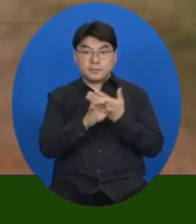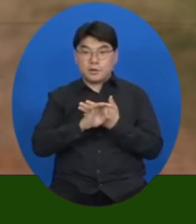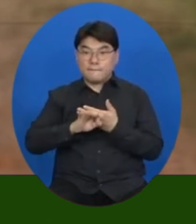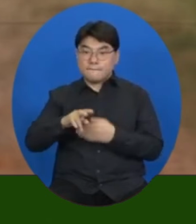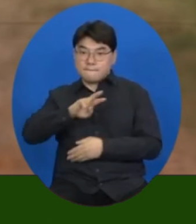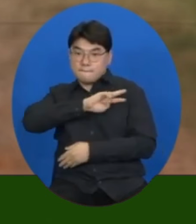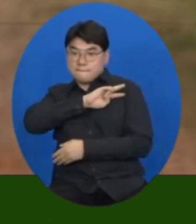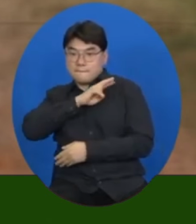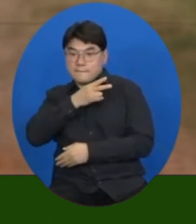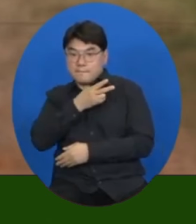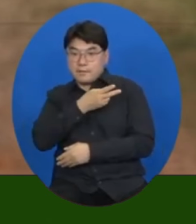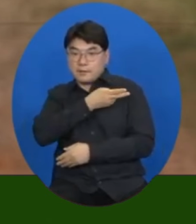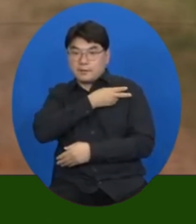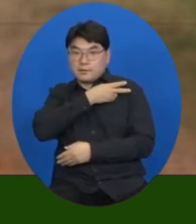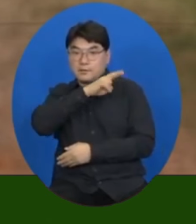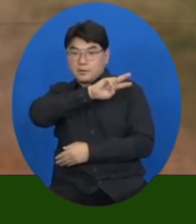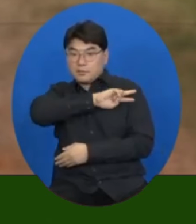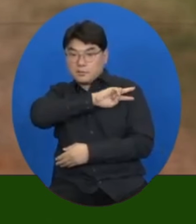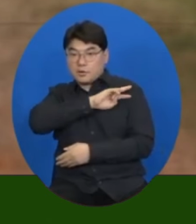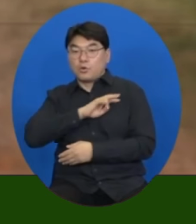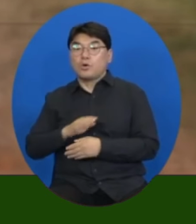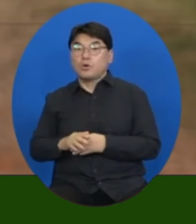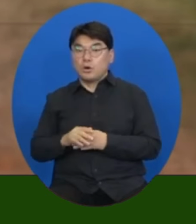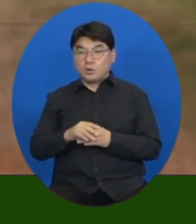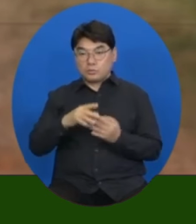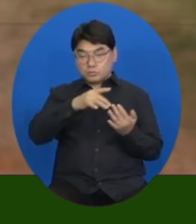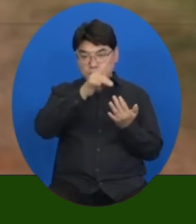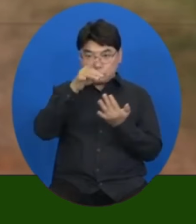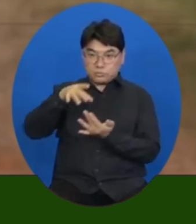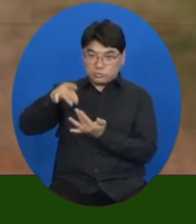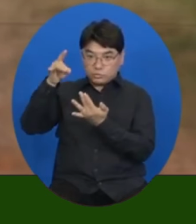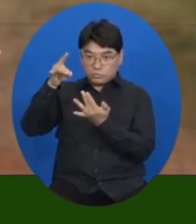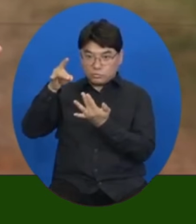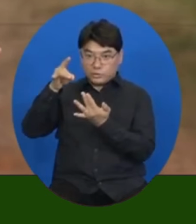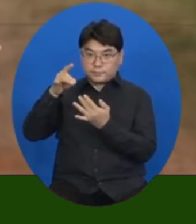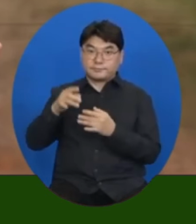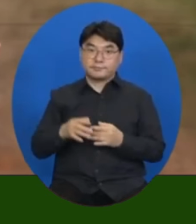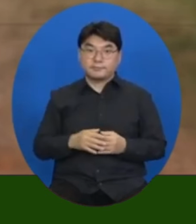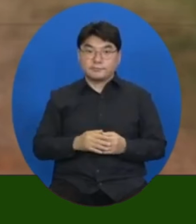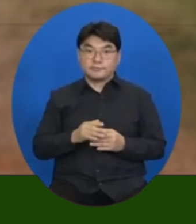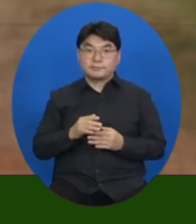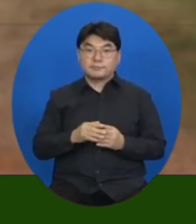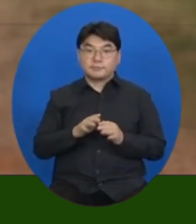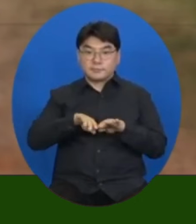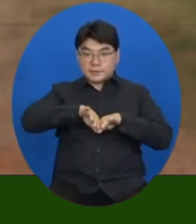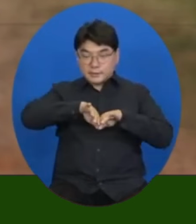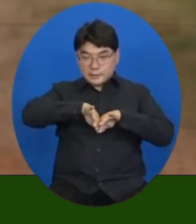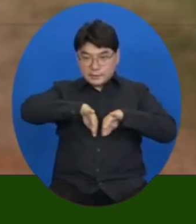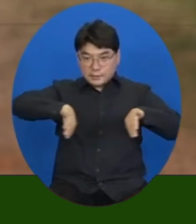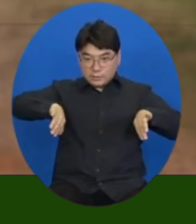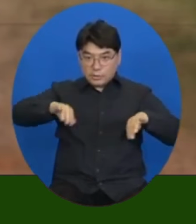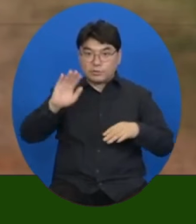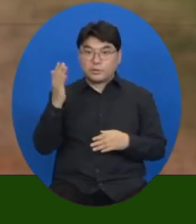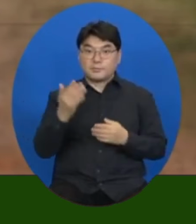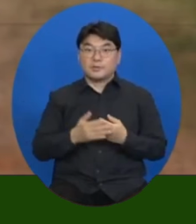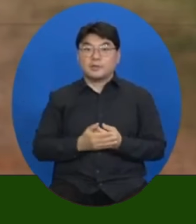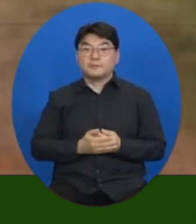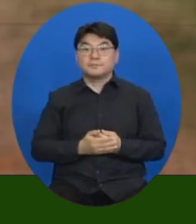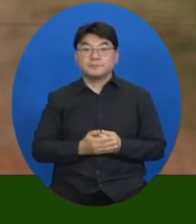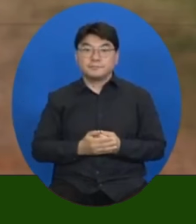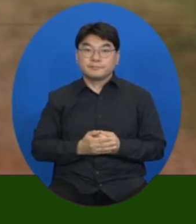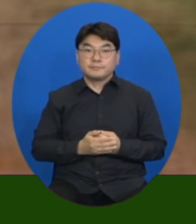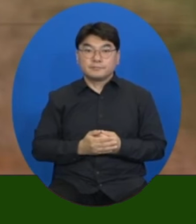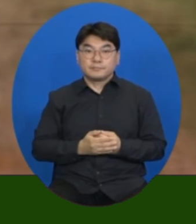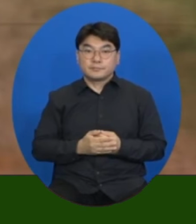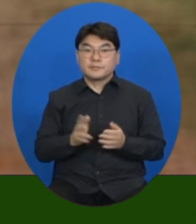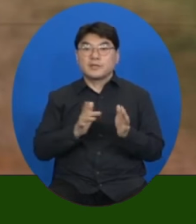정상적인 반응입니다 이게 정상인 반응이 아니라 그 둘 중에 하나 거죠 예수님께서